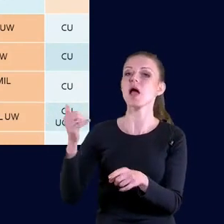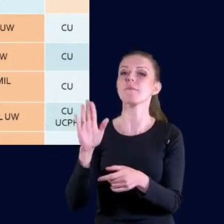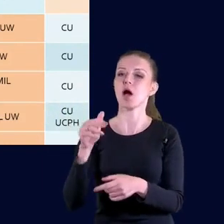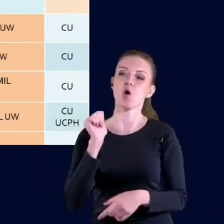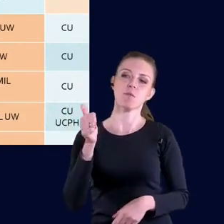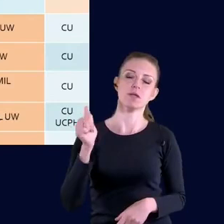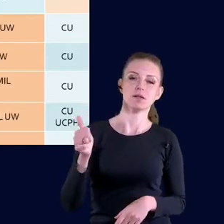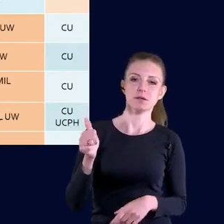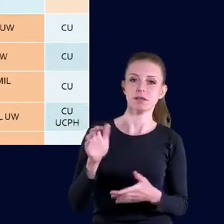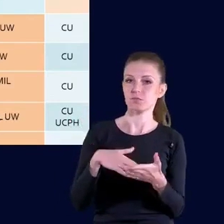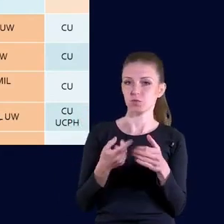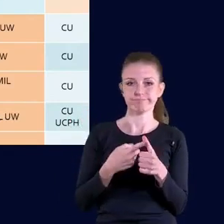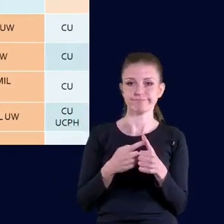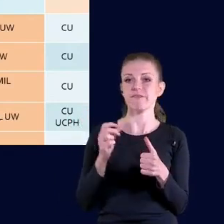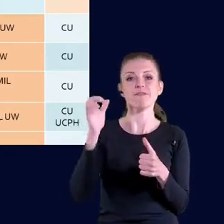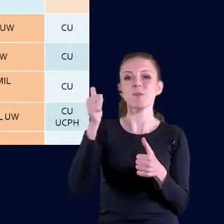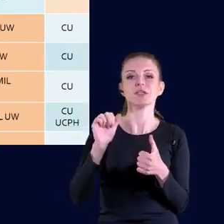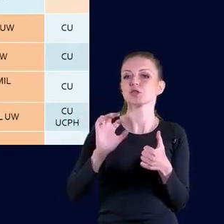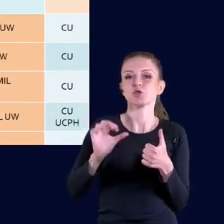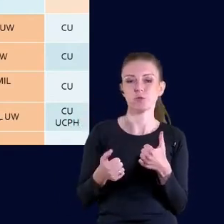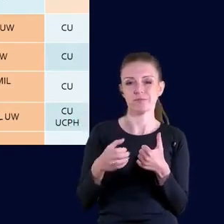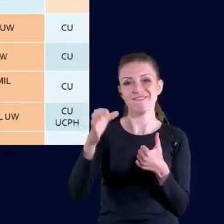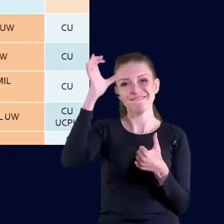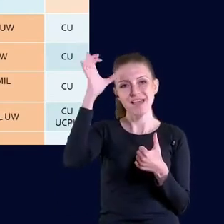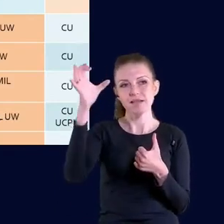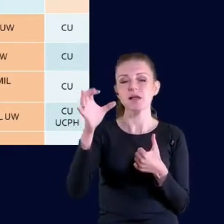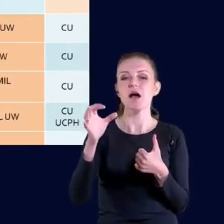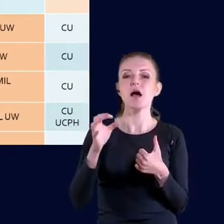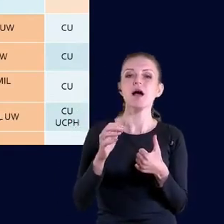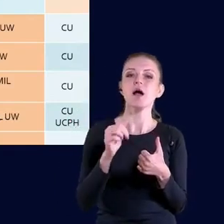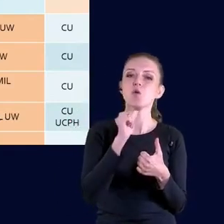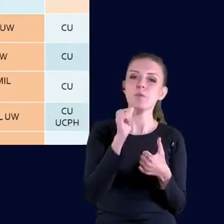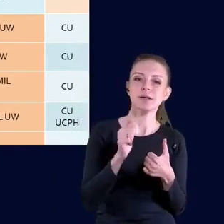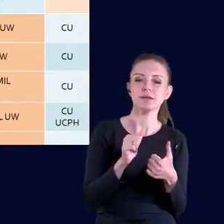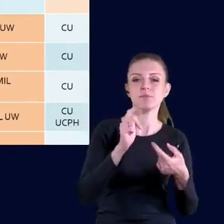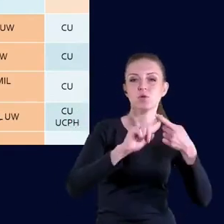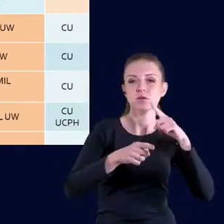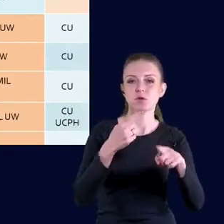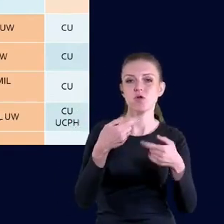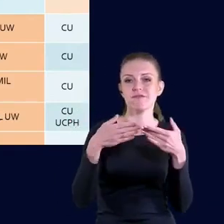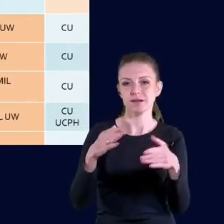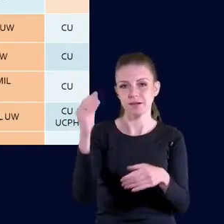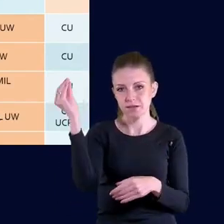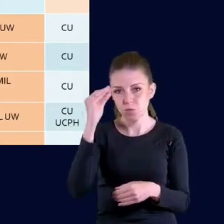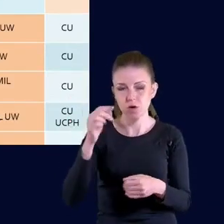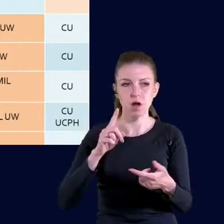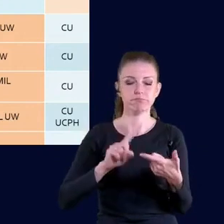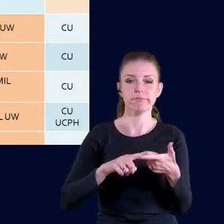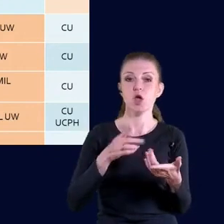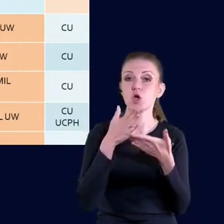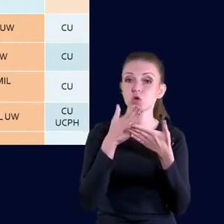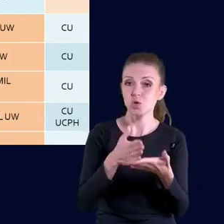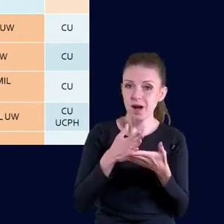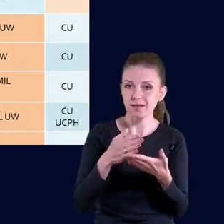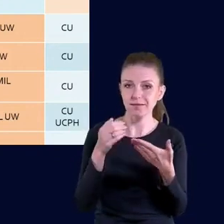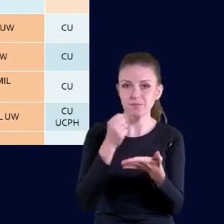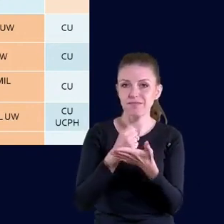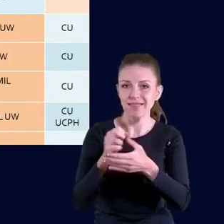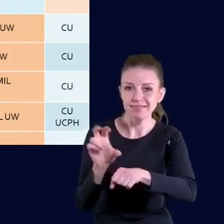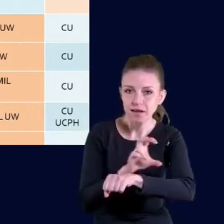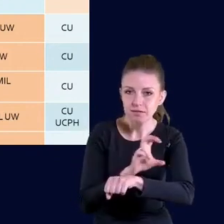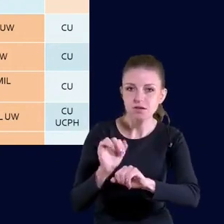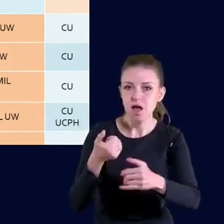kompetencje to jest wiedza na temat krajowych i europejskich polityków różnych obszarach otwartej nauki to jest doradzamy w kwestiach technicznych